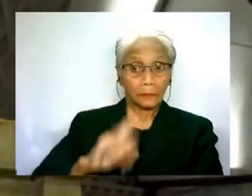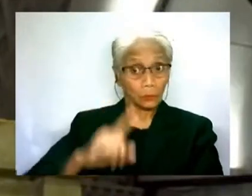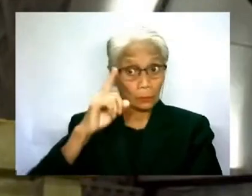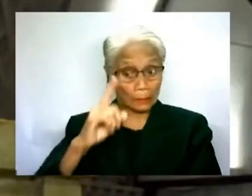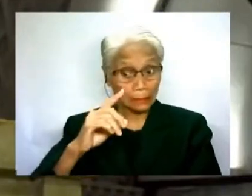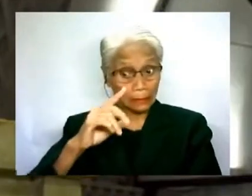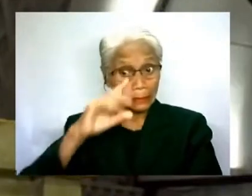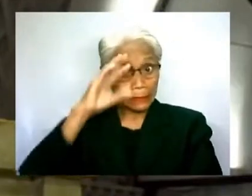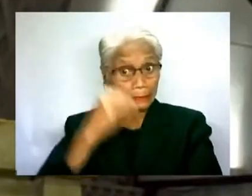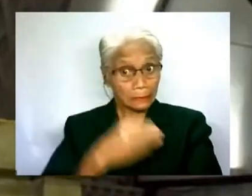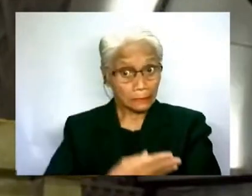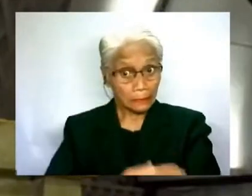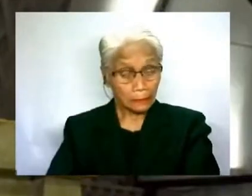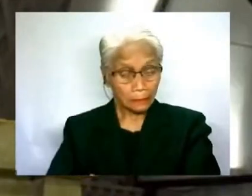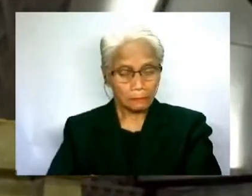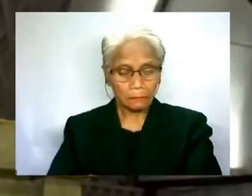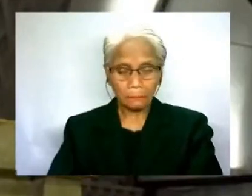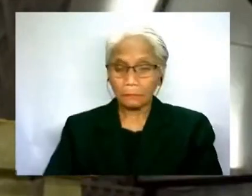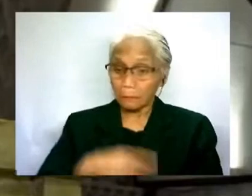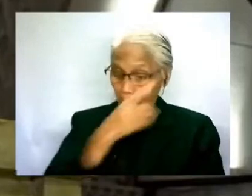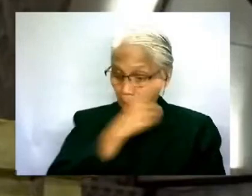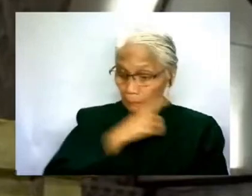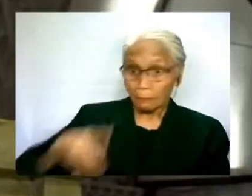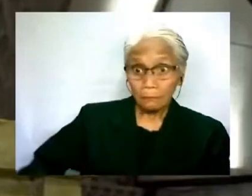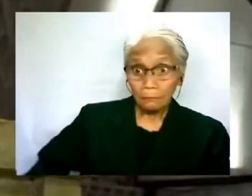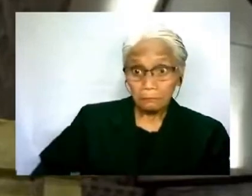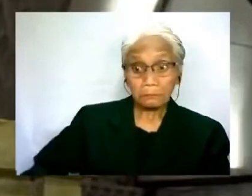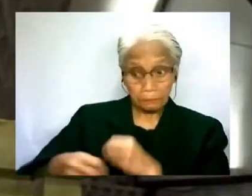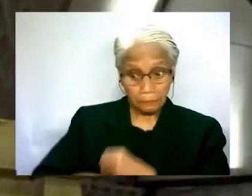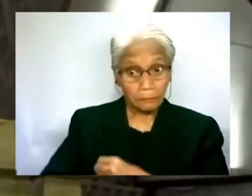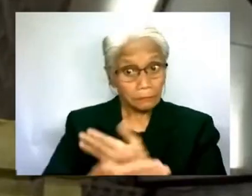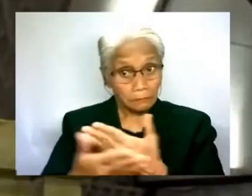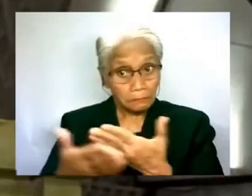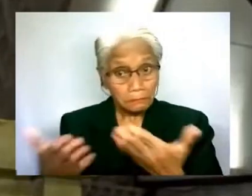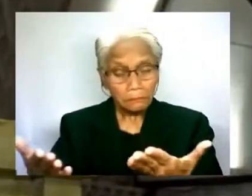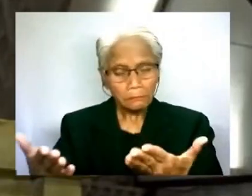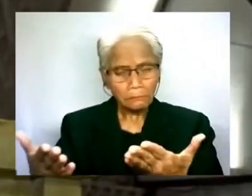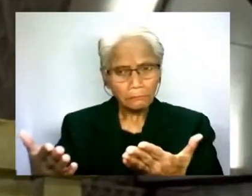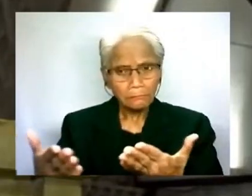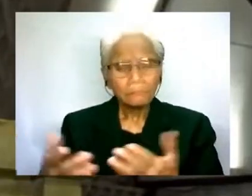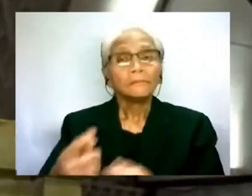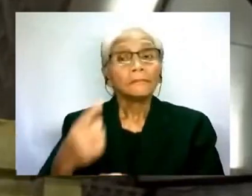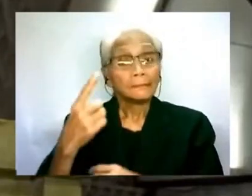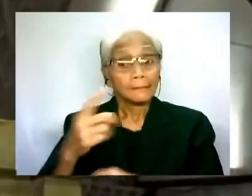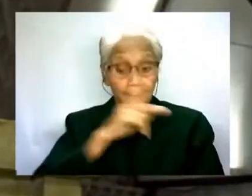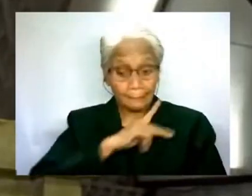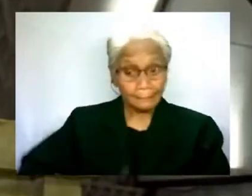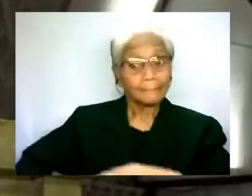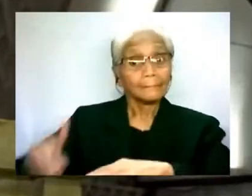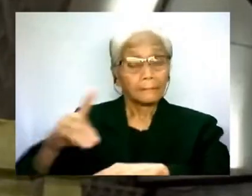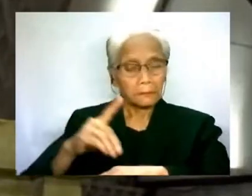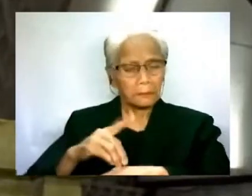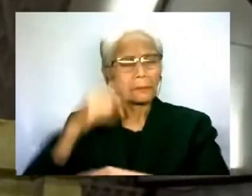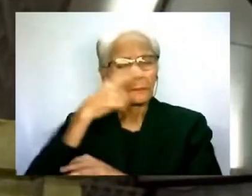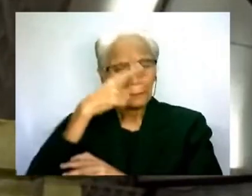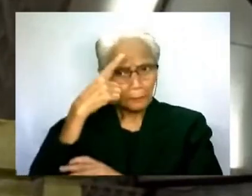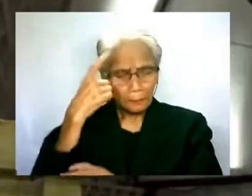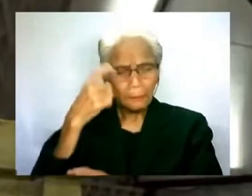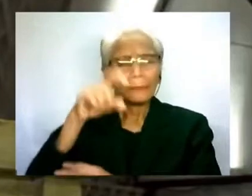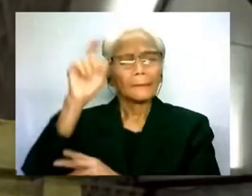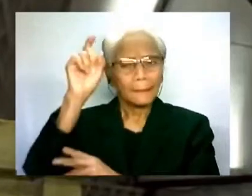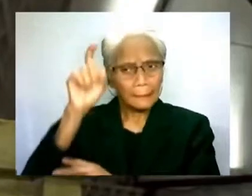Si David, ibinigay sa kanya ang isang kaharian, sapagkat kinakailangan ni